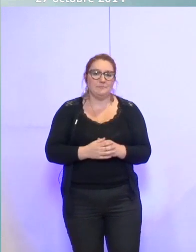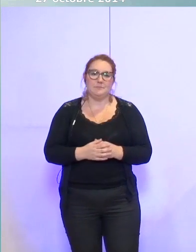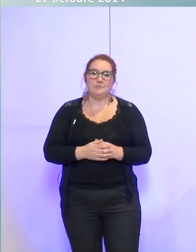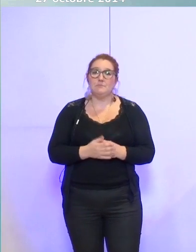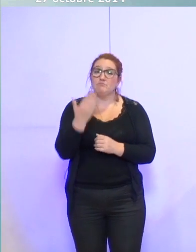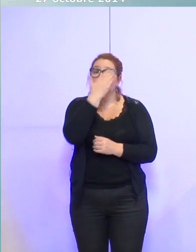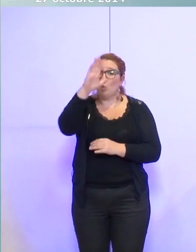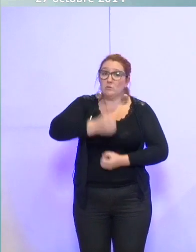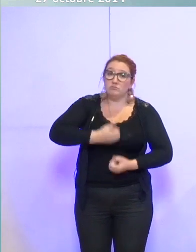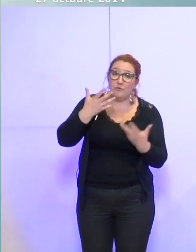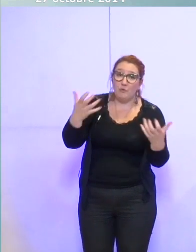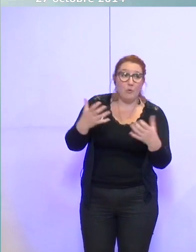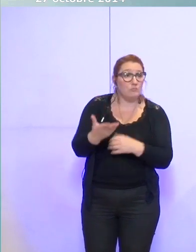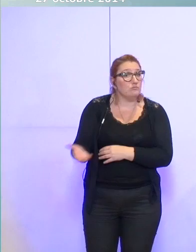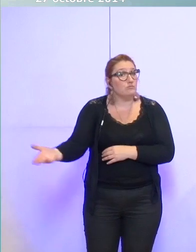Y a-t-il d'autres prises de parole ?